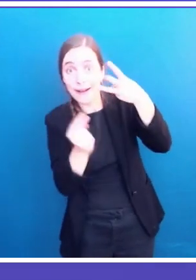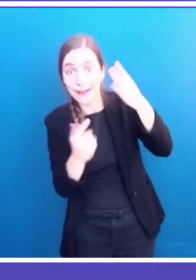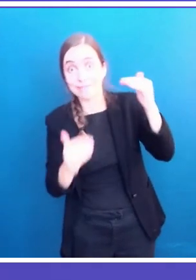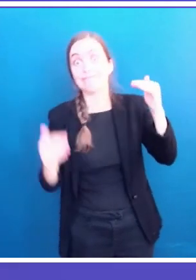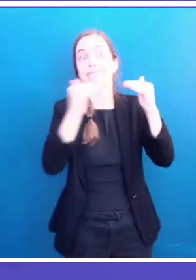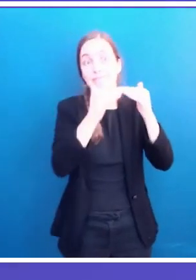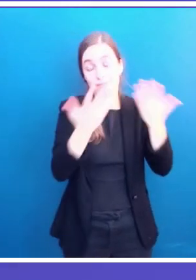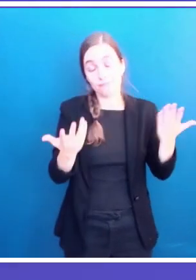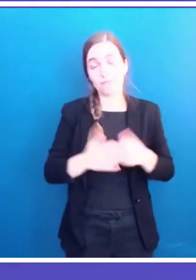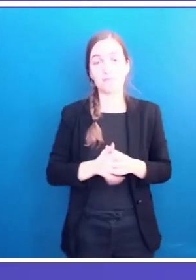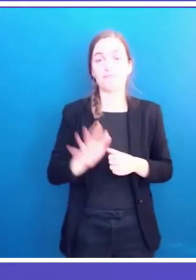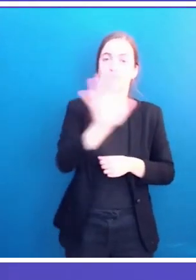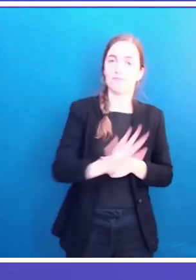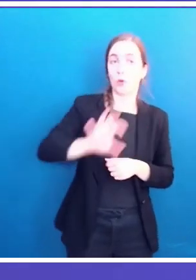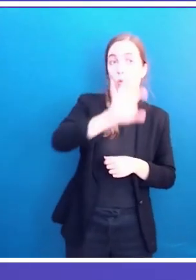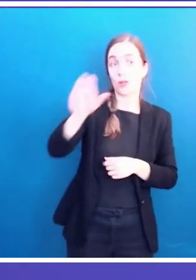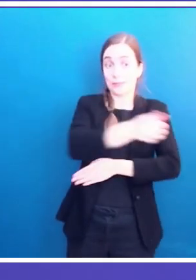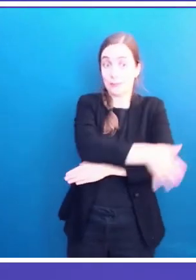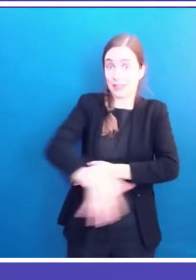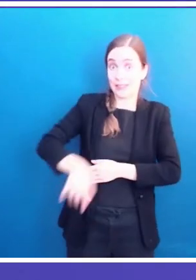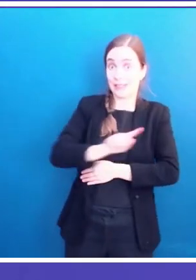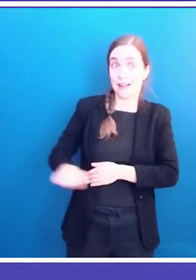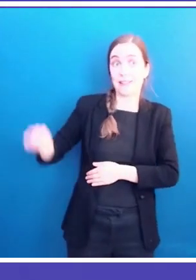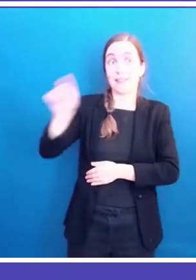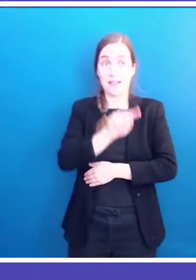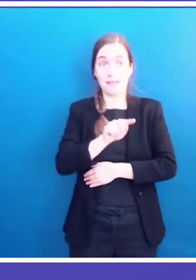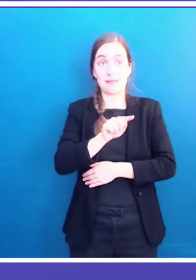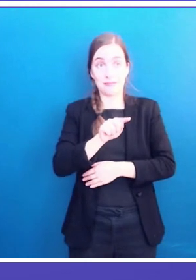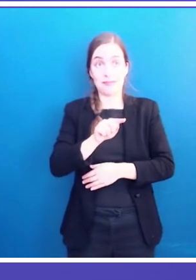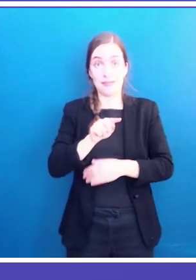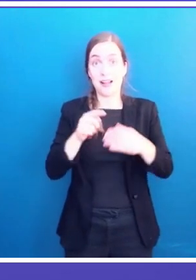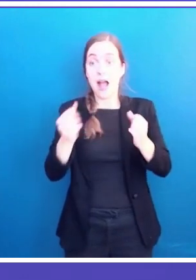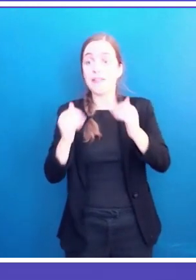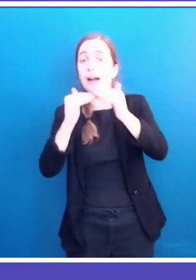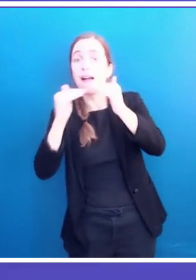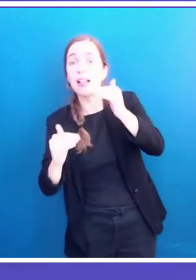أنا أتكلم عن بلدان المينا، منطقة المينا أيضا هي